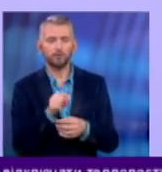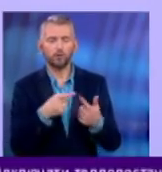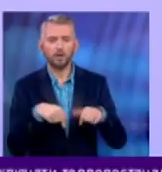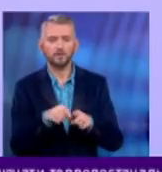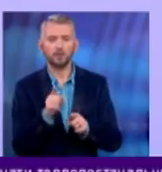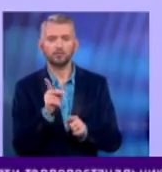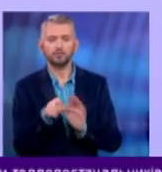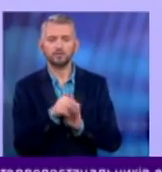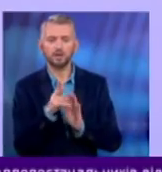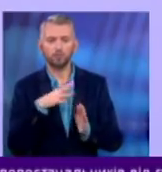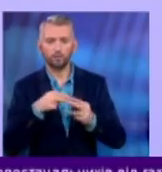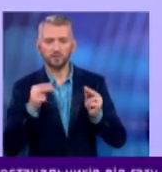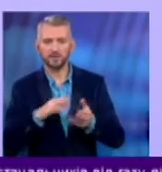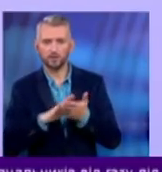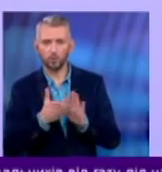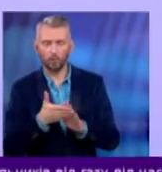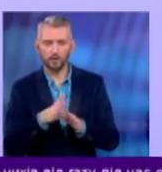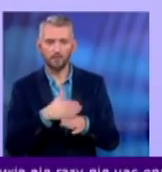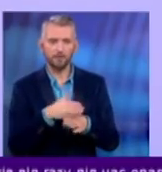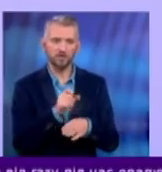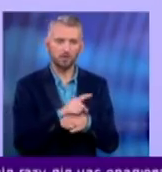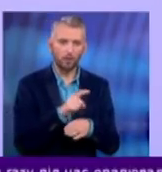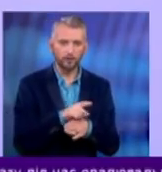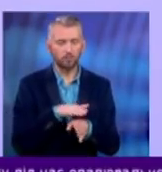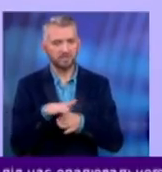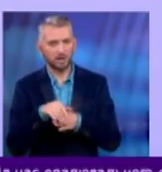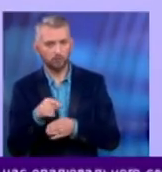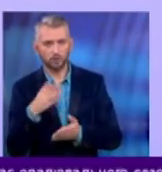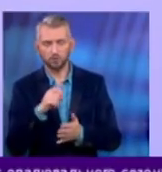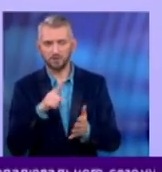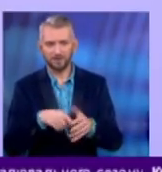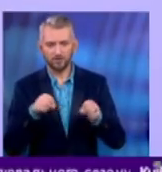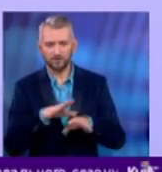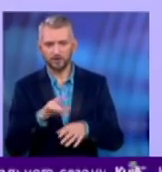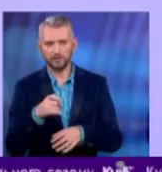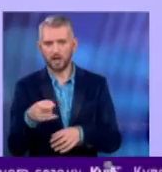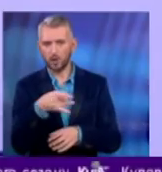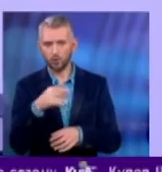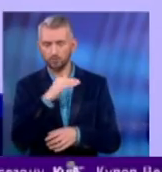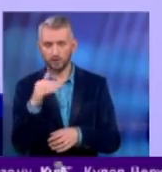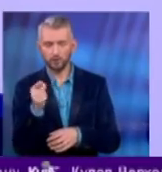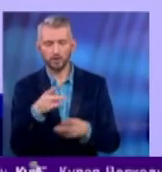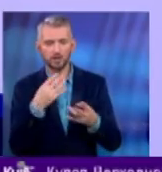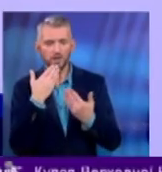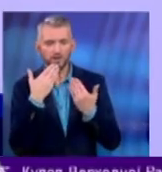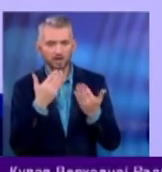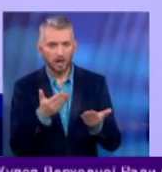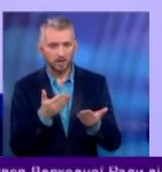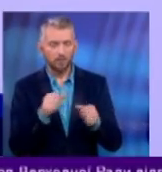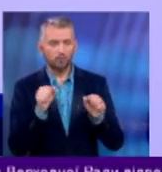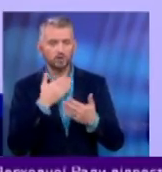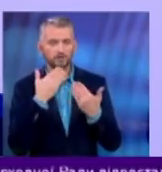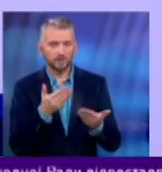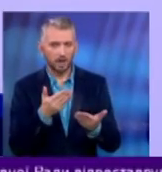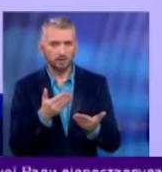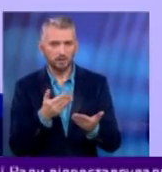якою був підписаний договір між підрядником і замовником. Якщо це питання не вирішується на районному рівні, тоді потрібно звертатись. Можна звертатись,